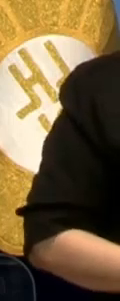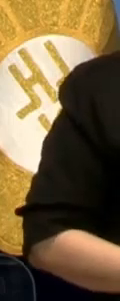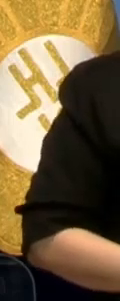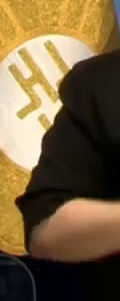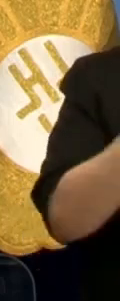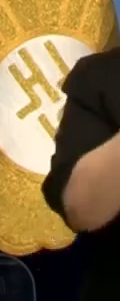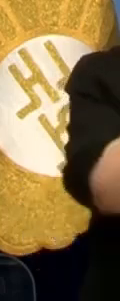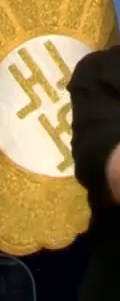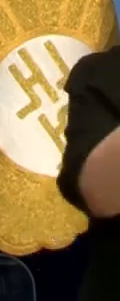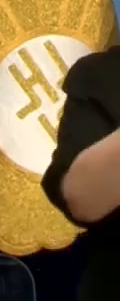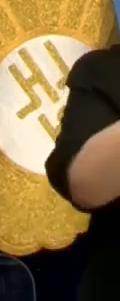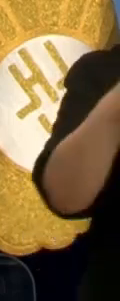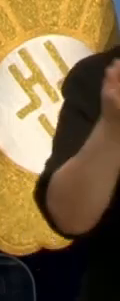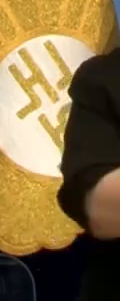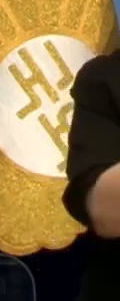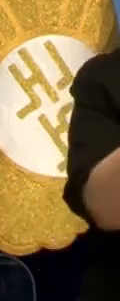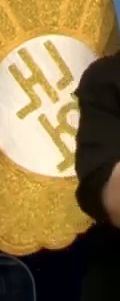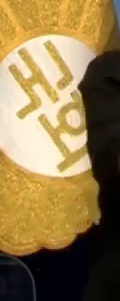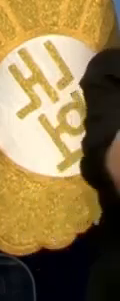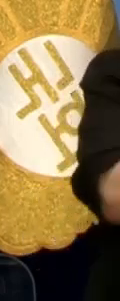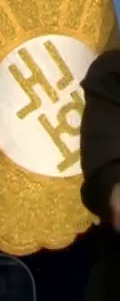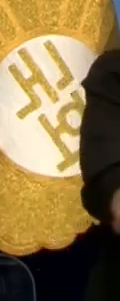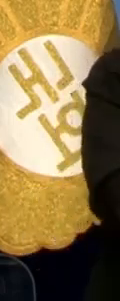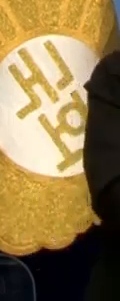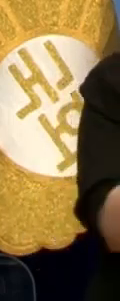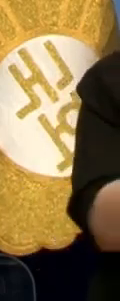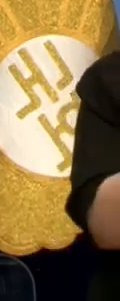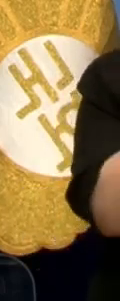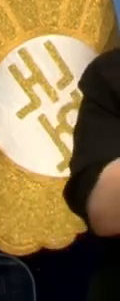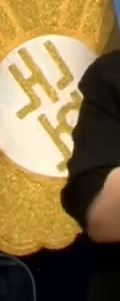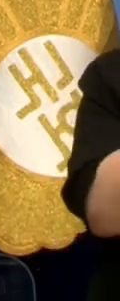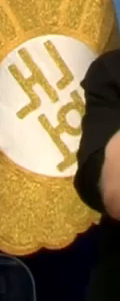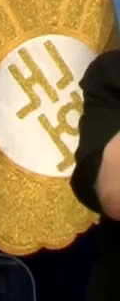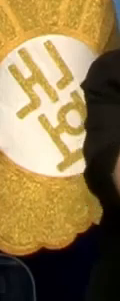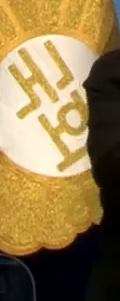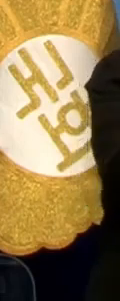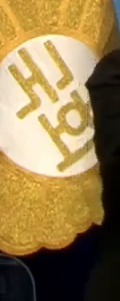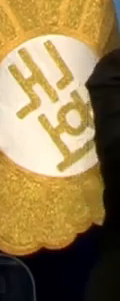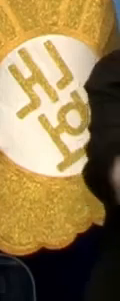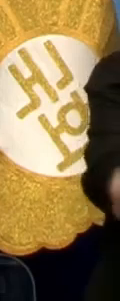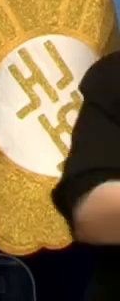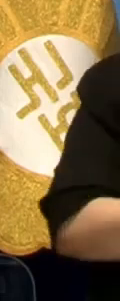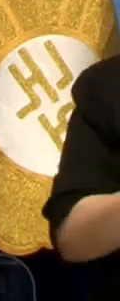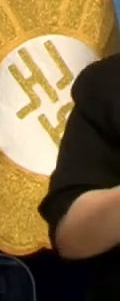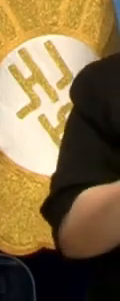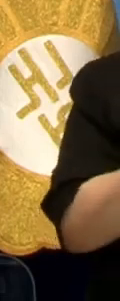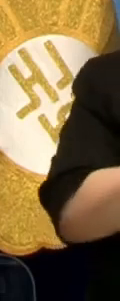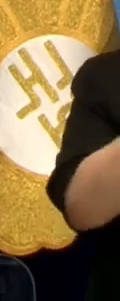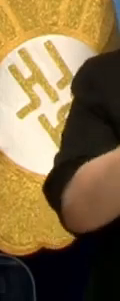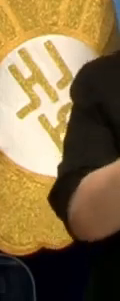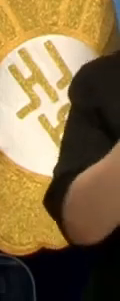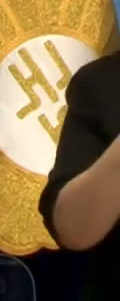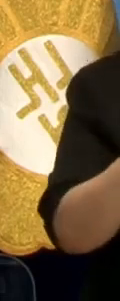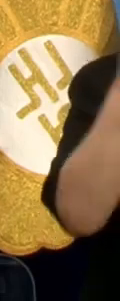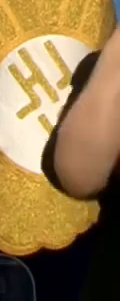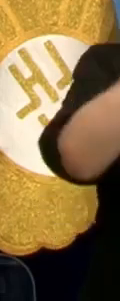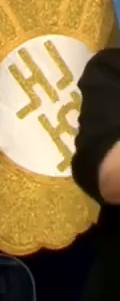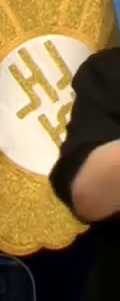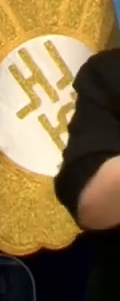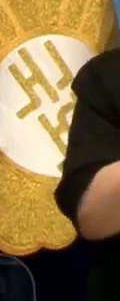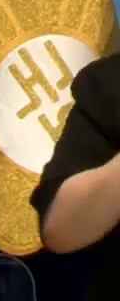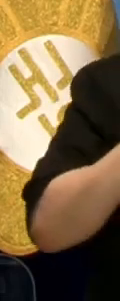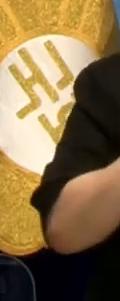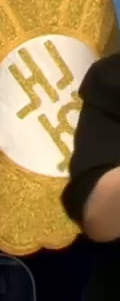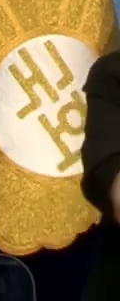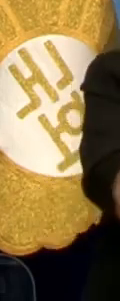세계 각국이 다양한 방법으로 기본소득 실험을 진행하고 있습니다만 실험이 아니라 정책을 통해 지속적으로 실행한